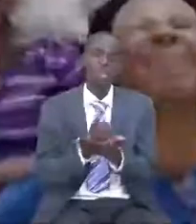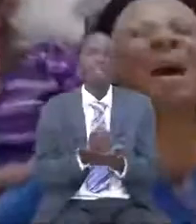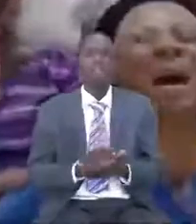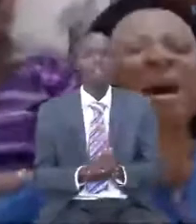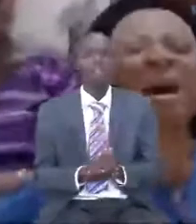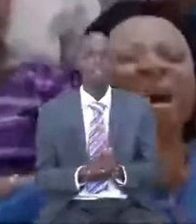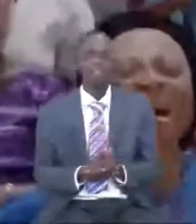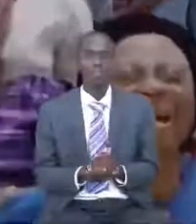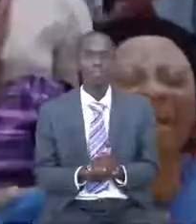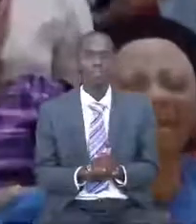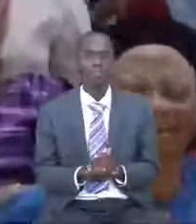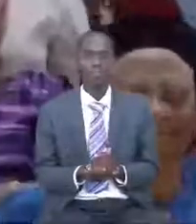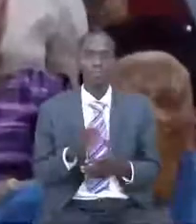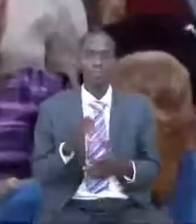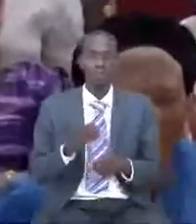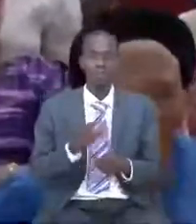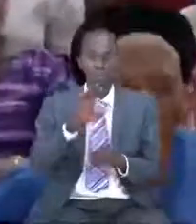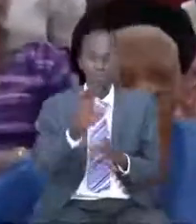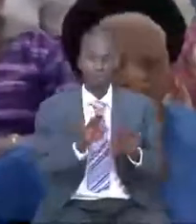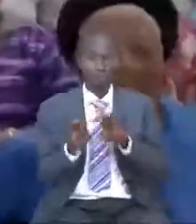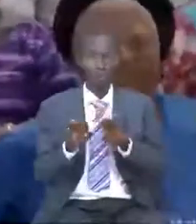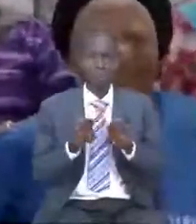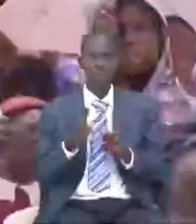Dans ta vie, amen.